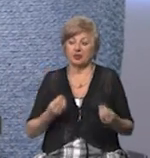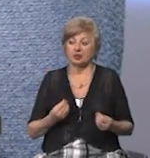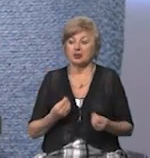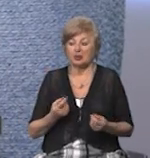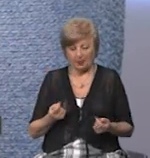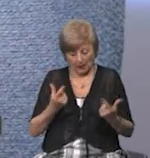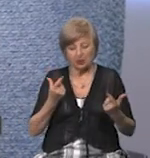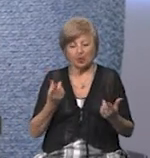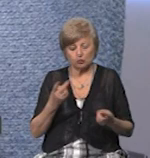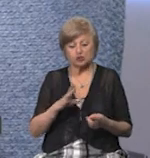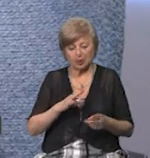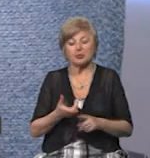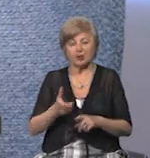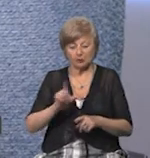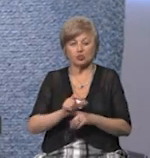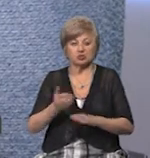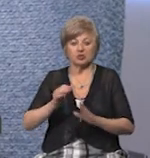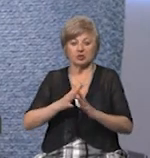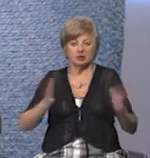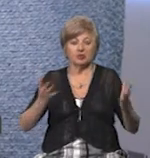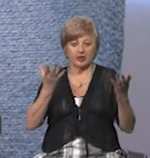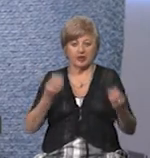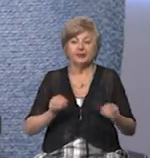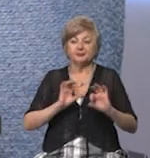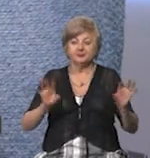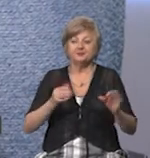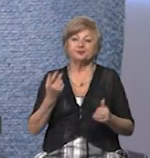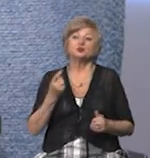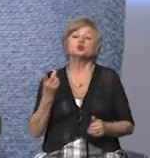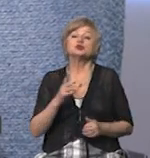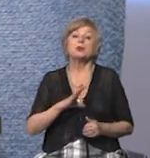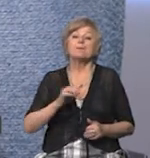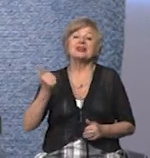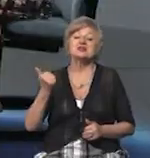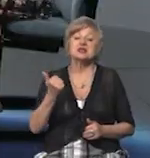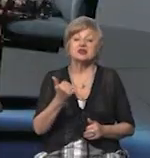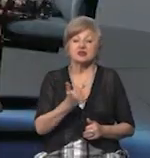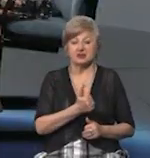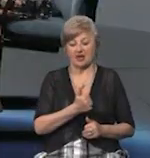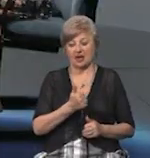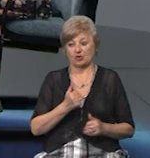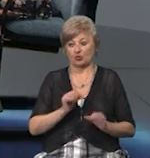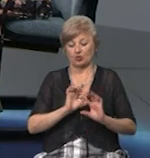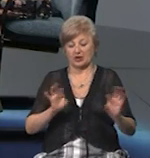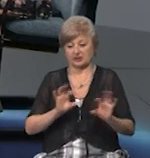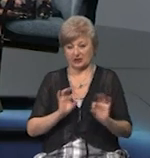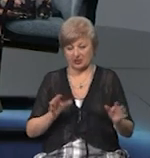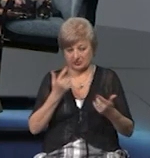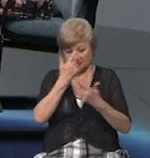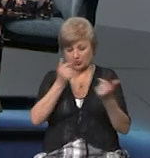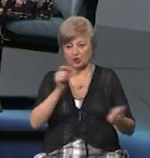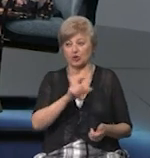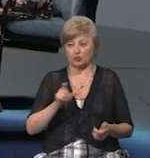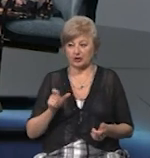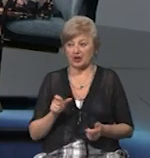недостатньо, треба було раніше вести цю роботу? Ну, в ідеалі десь за тиждень, ну, якісь там вже почати інформувати населення. Угу.